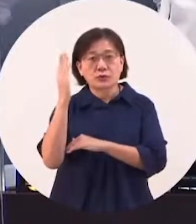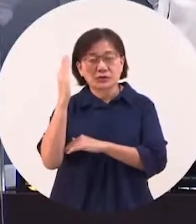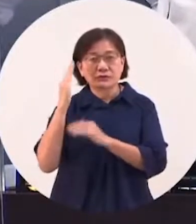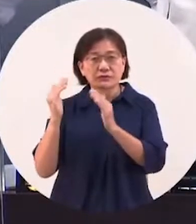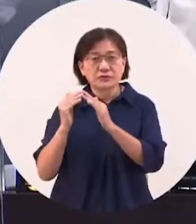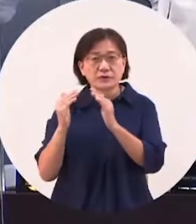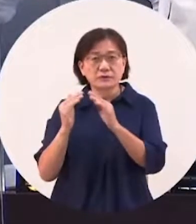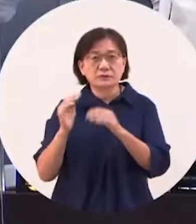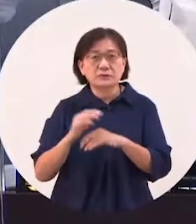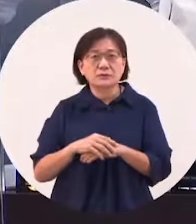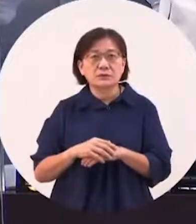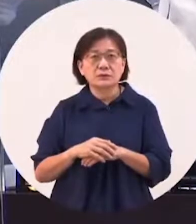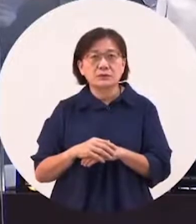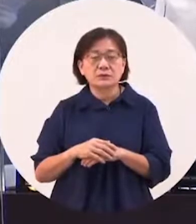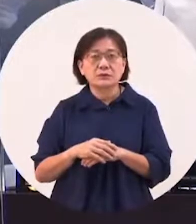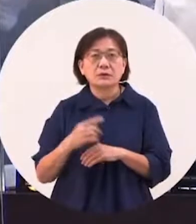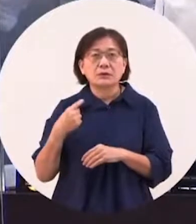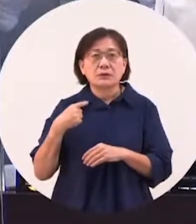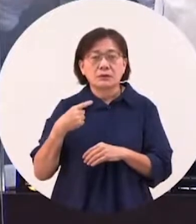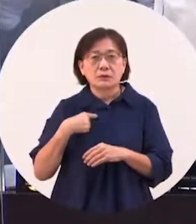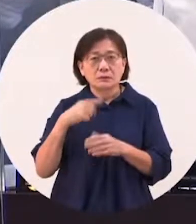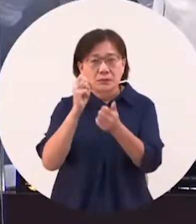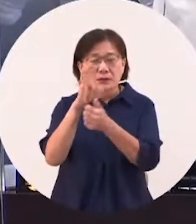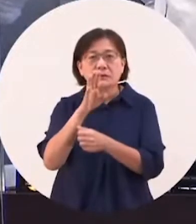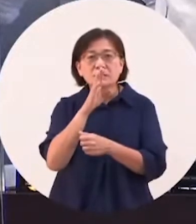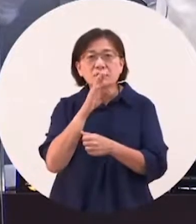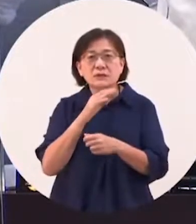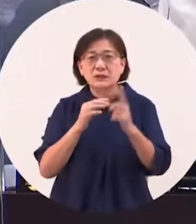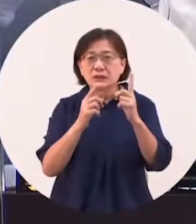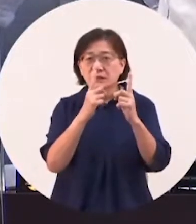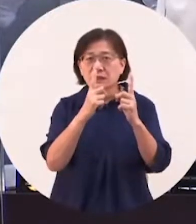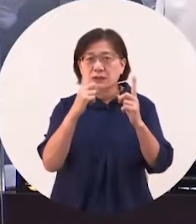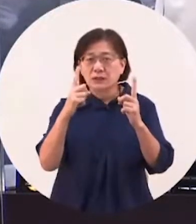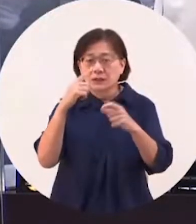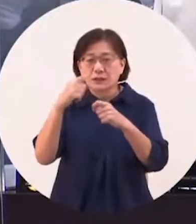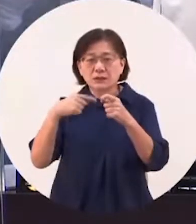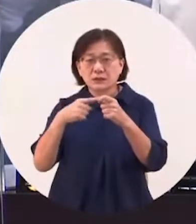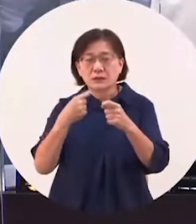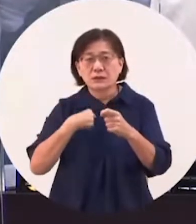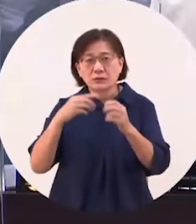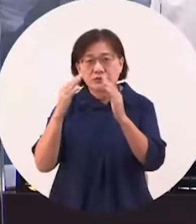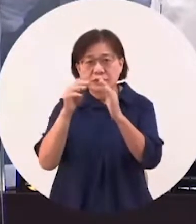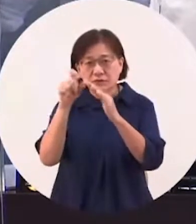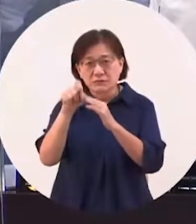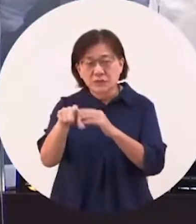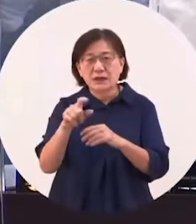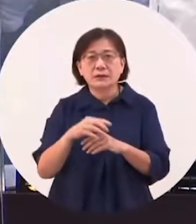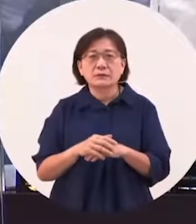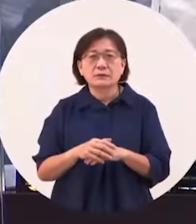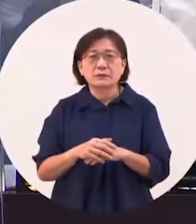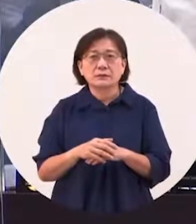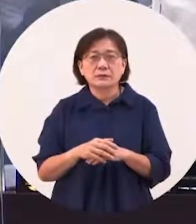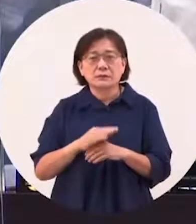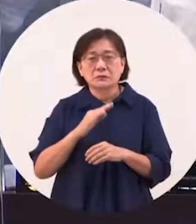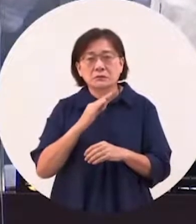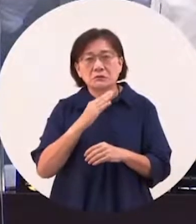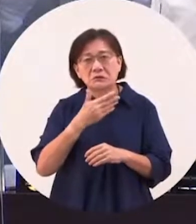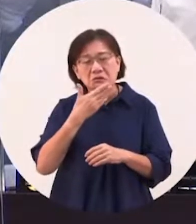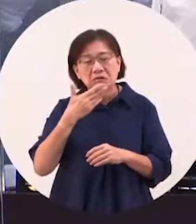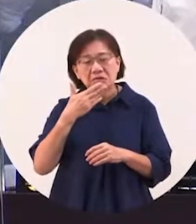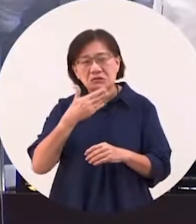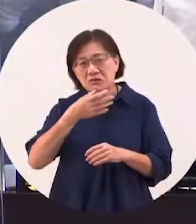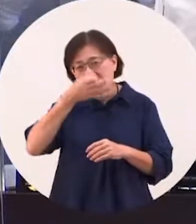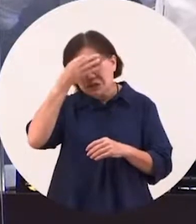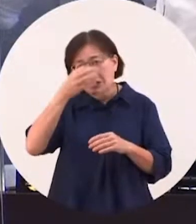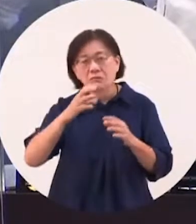而且在房子还在装修中，根本没有出租的事实。 讲你，安那签底啊？我讲是不是复